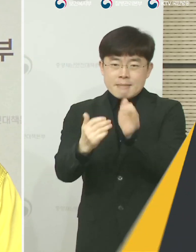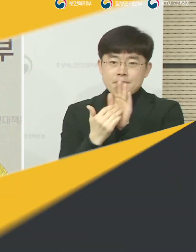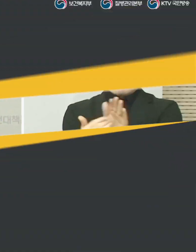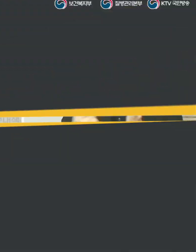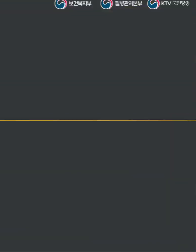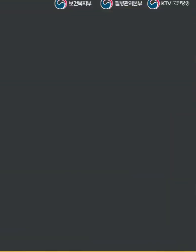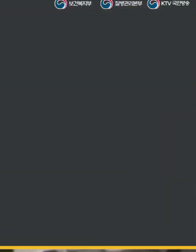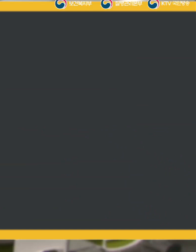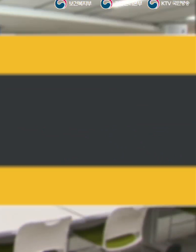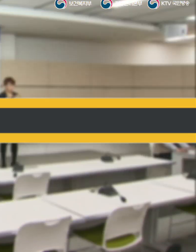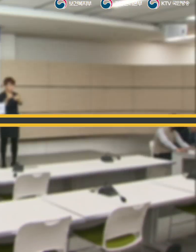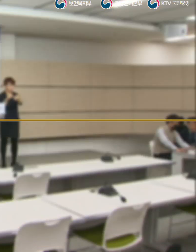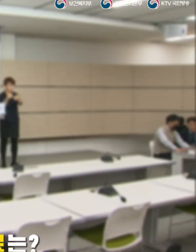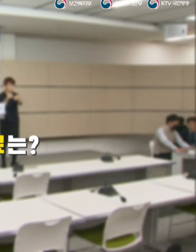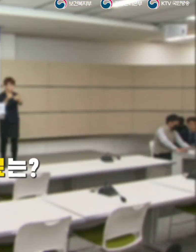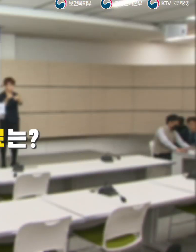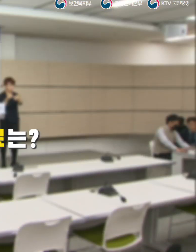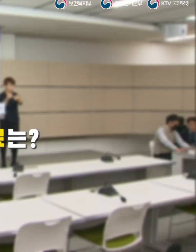기하도록 하겠습니다.